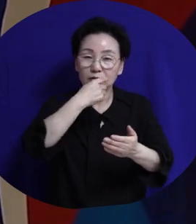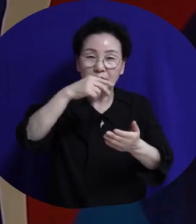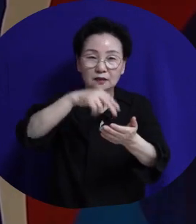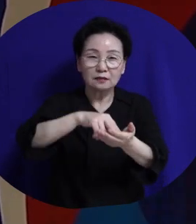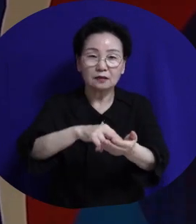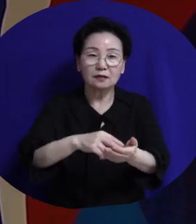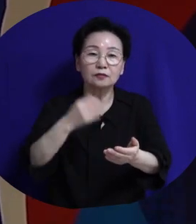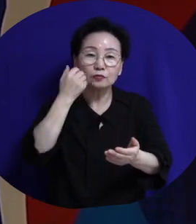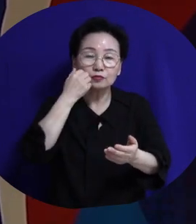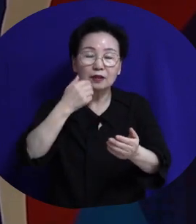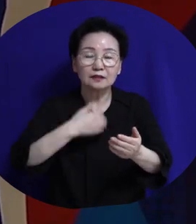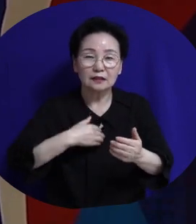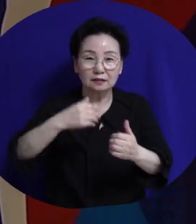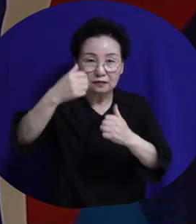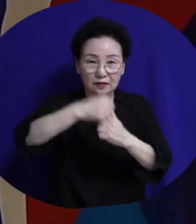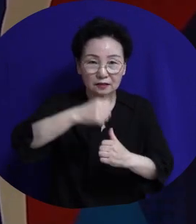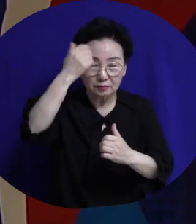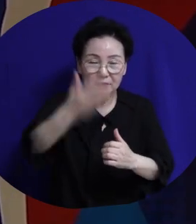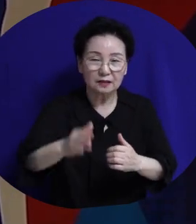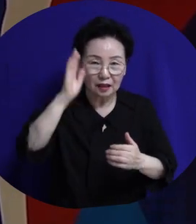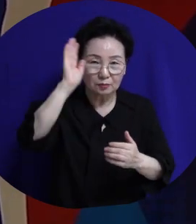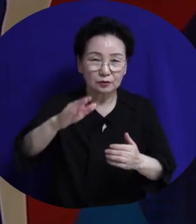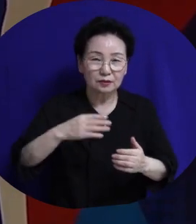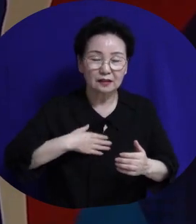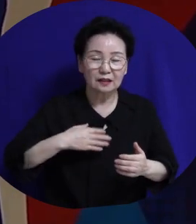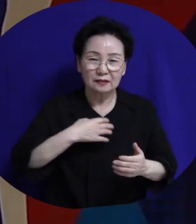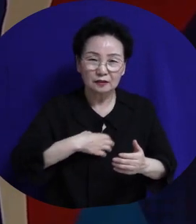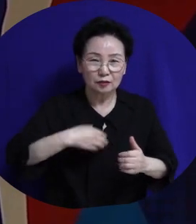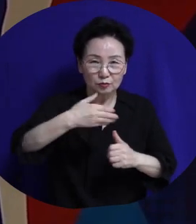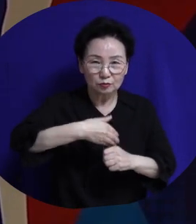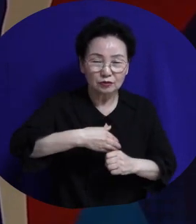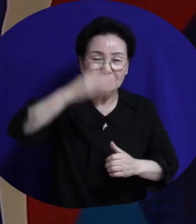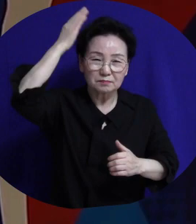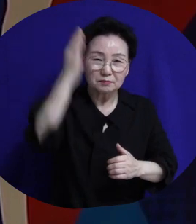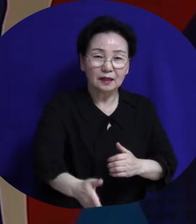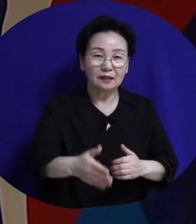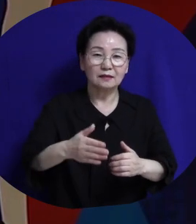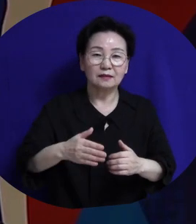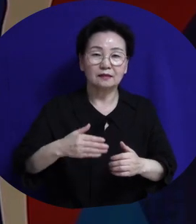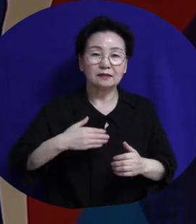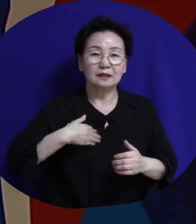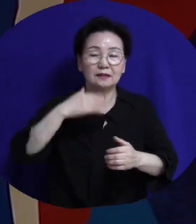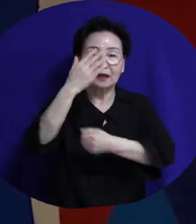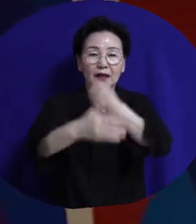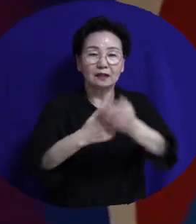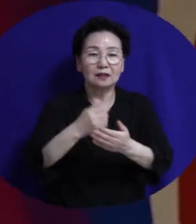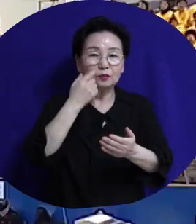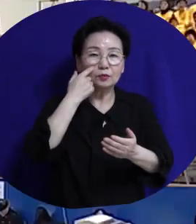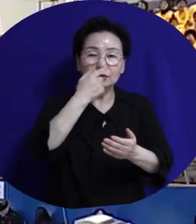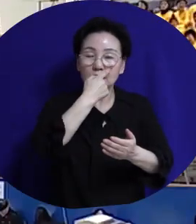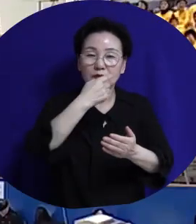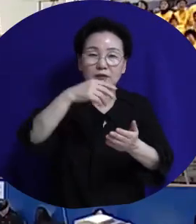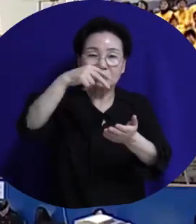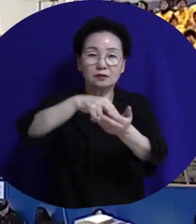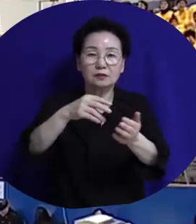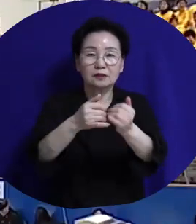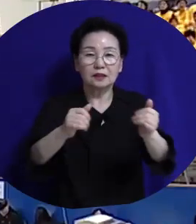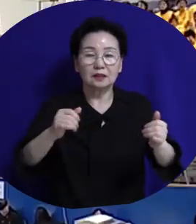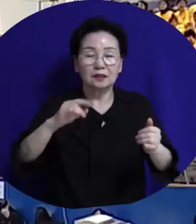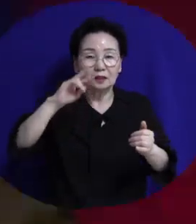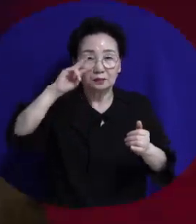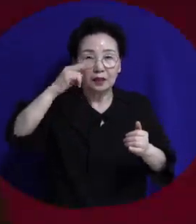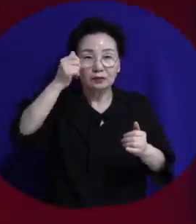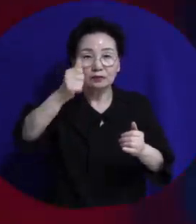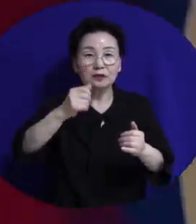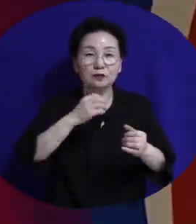대적하리요? 이후로는 나를 괴롭게 하지 말라고 나는 하나님의 보증서자라고 얘기한 걸 믿으면 박수로 하나님께 바울의 고백이요,